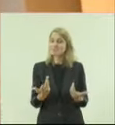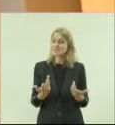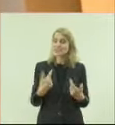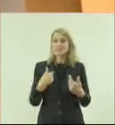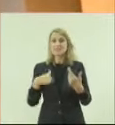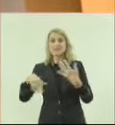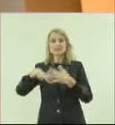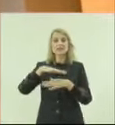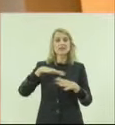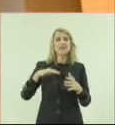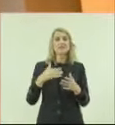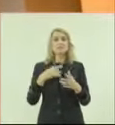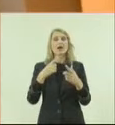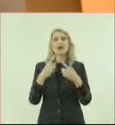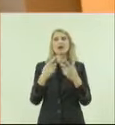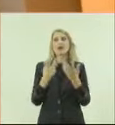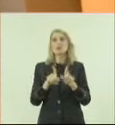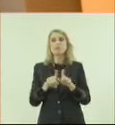разместени и нямаме типичното